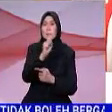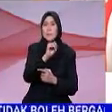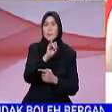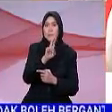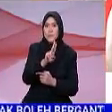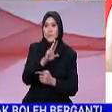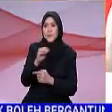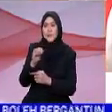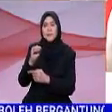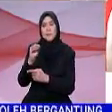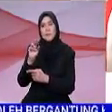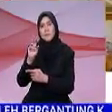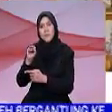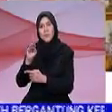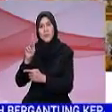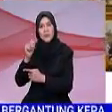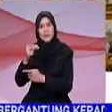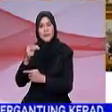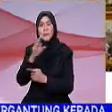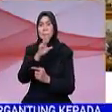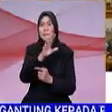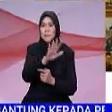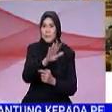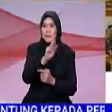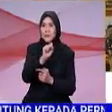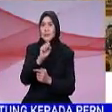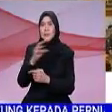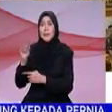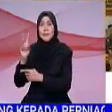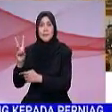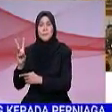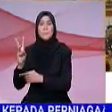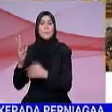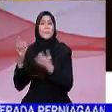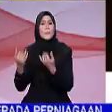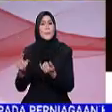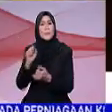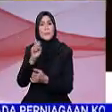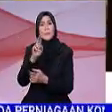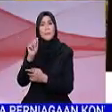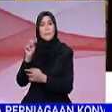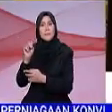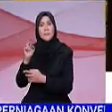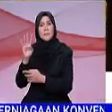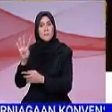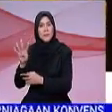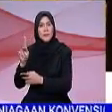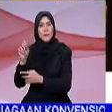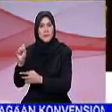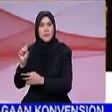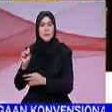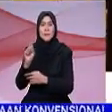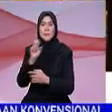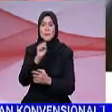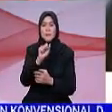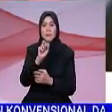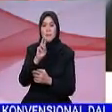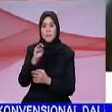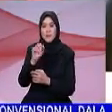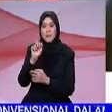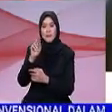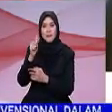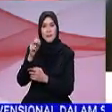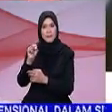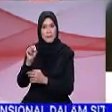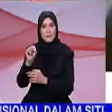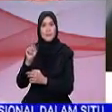kes, Betong dan Limbang 6 kes. 4 kes masing-masingnya di Serian dan Sri Aman, manakala Semarahan dan Kapit